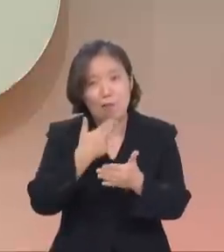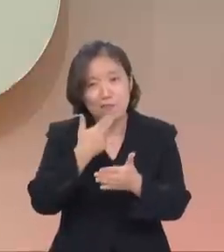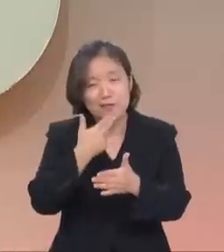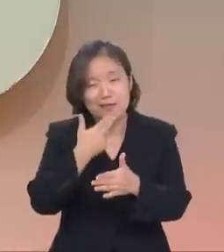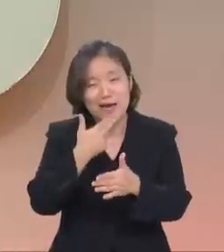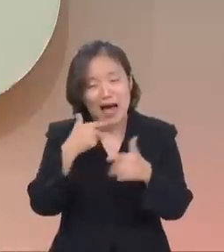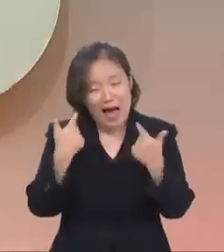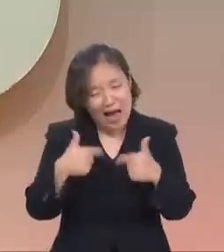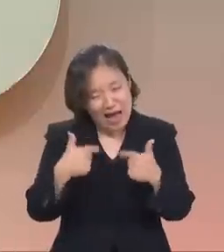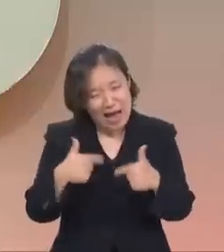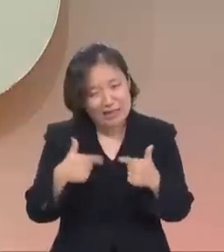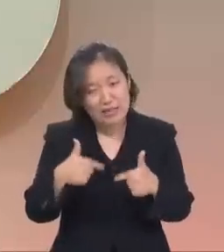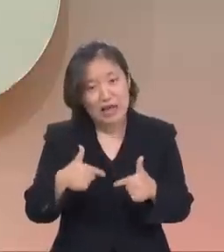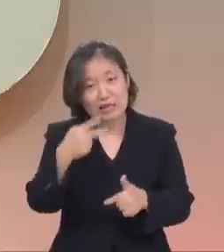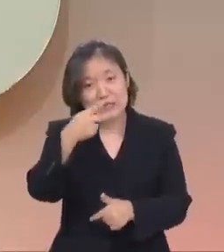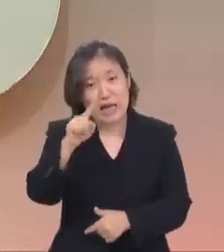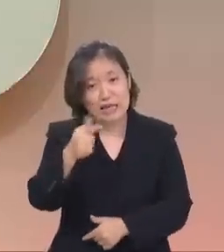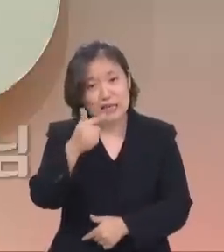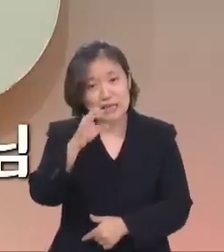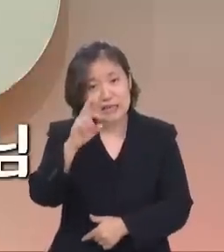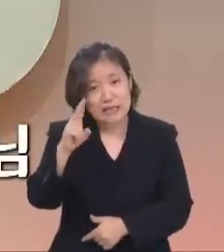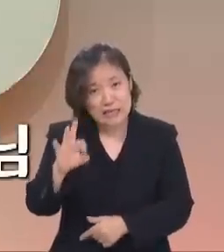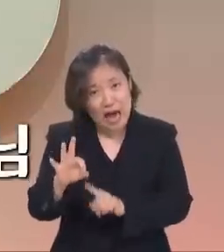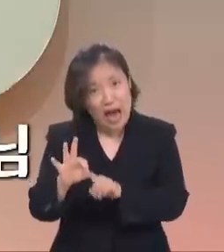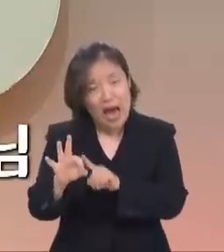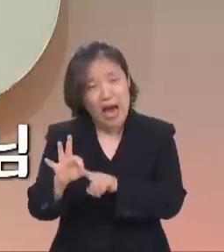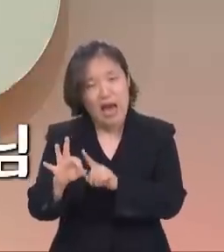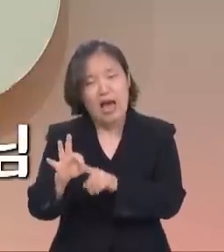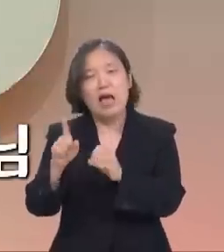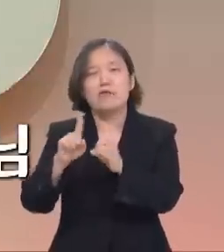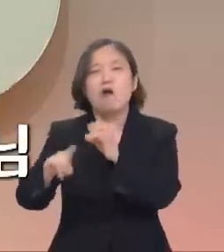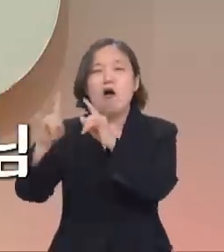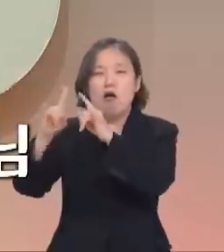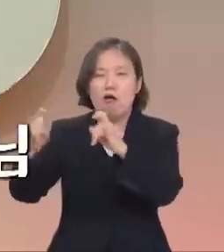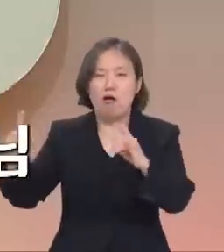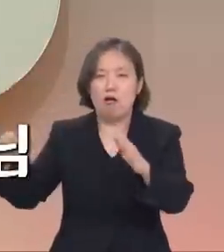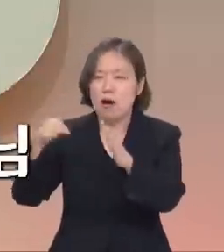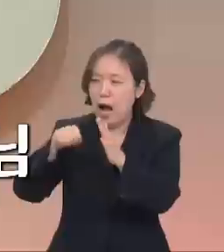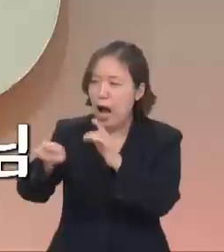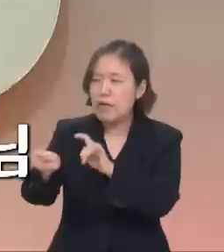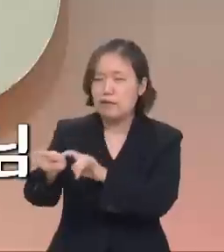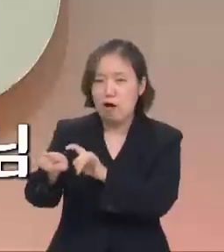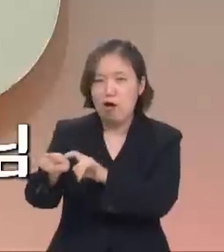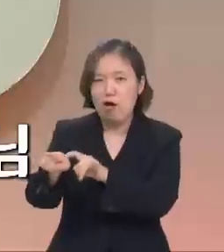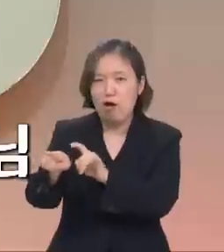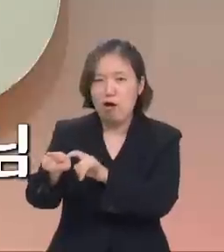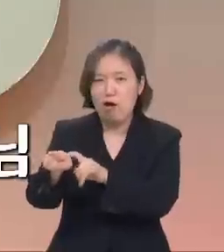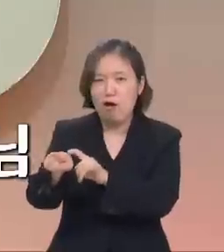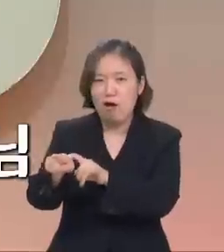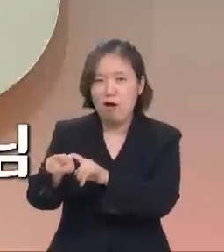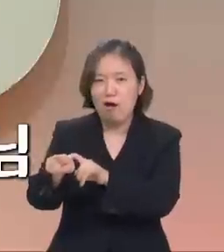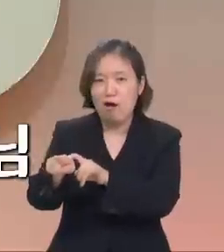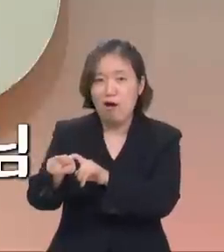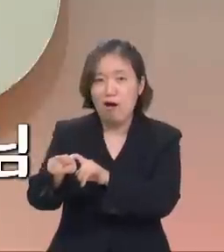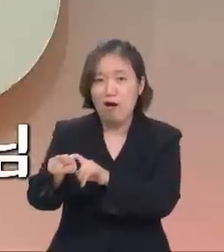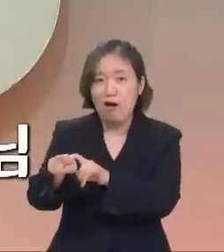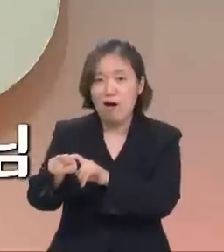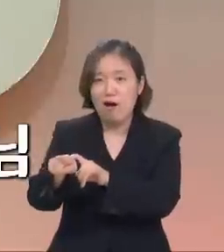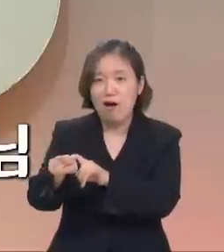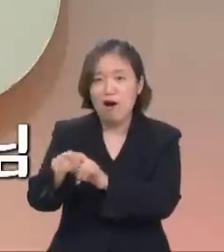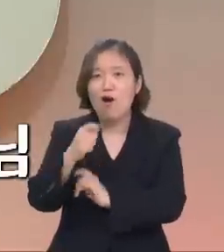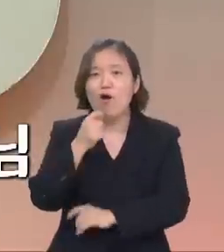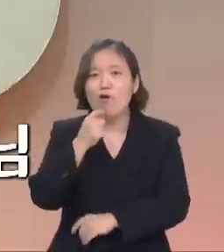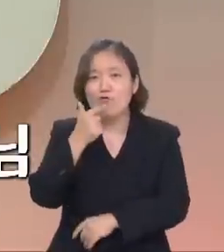산속에 계시는 노스님 절에 가서 매월 초하루 때마다 매달마다 그렇게 부처님께 3천배를